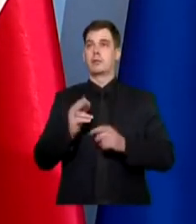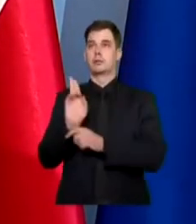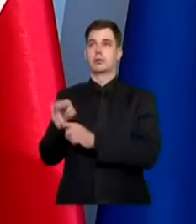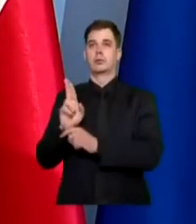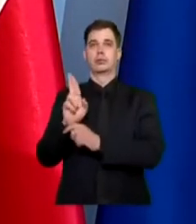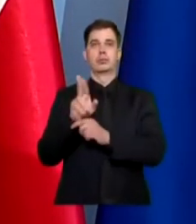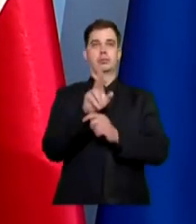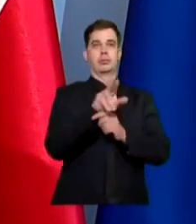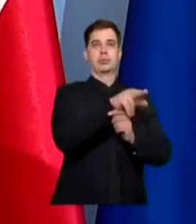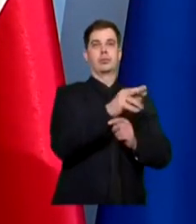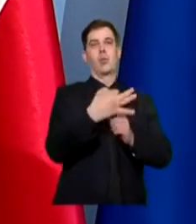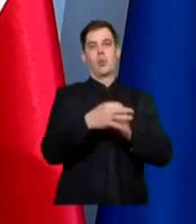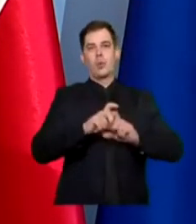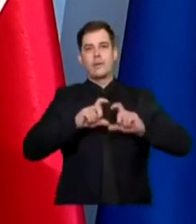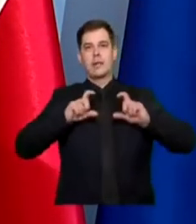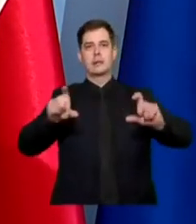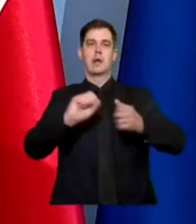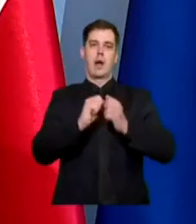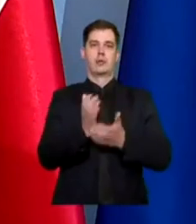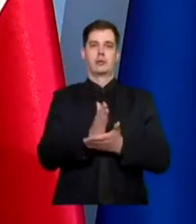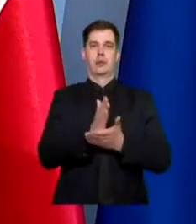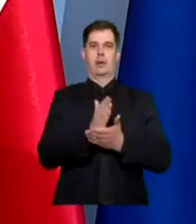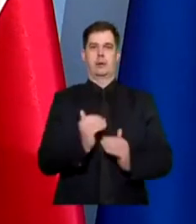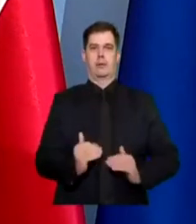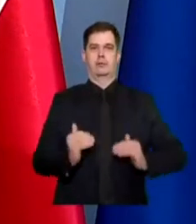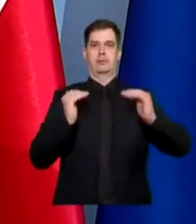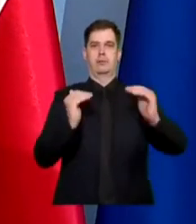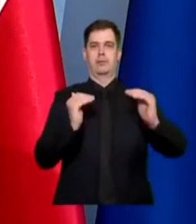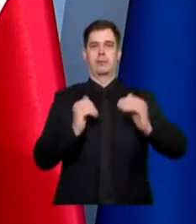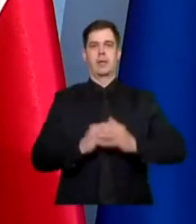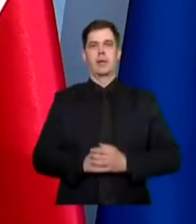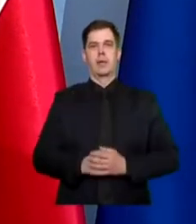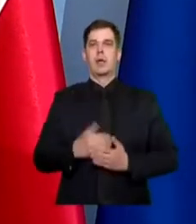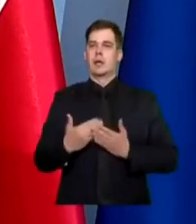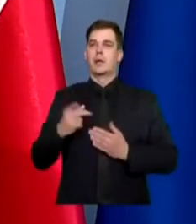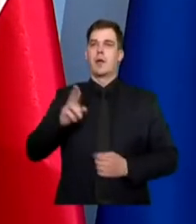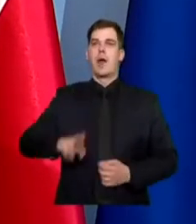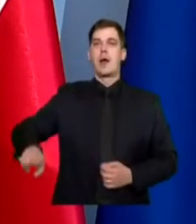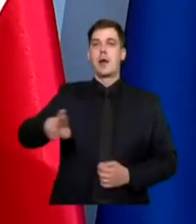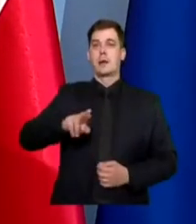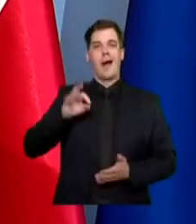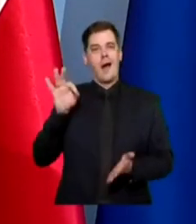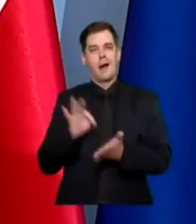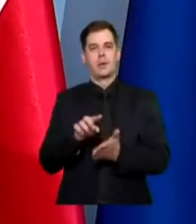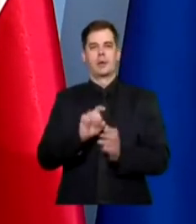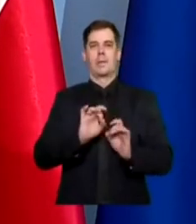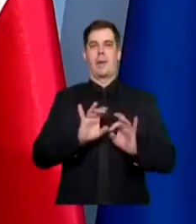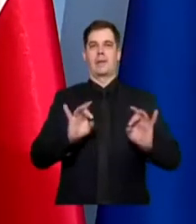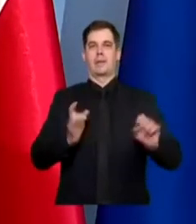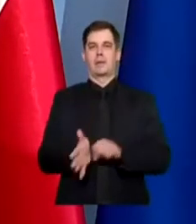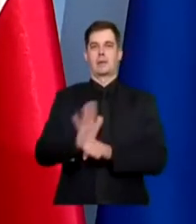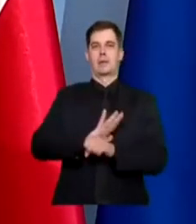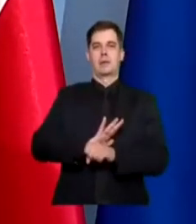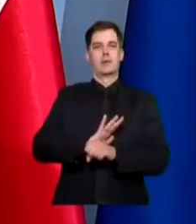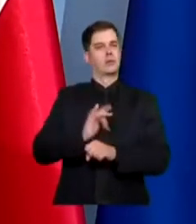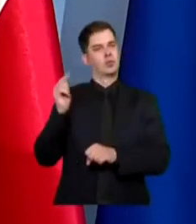w staraniu się o dostęp do następnego etapu edukacji. Dlatego w opinii Rady także w roku pandemii rekrutacja powinna zostać